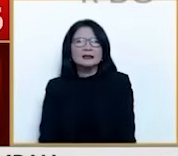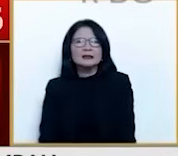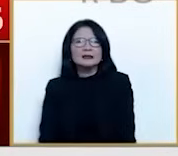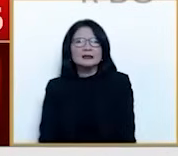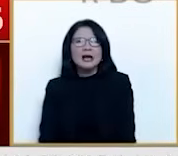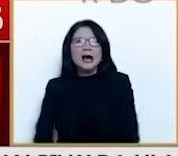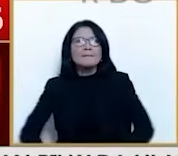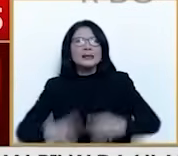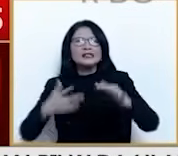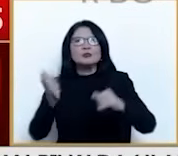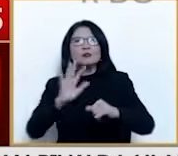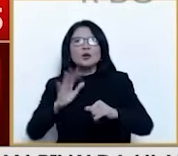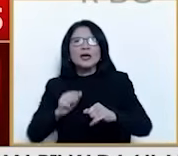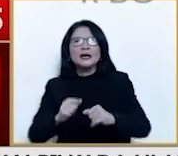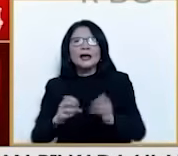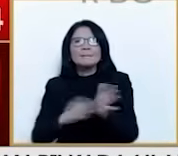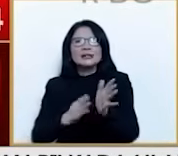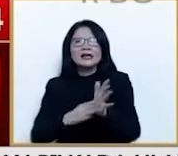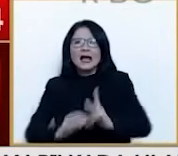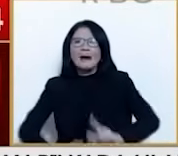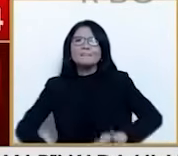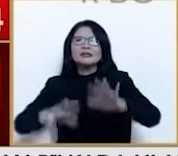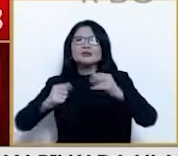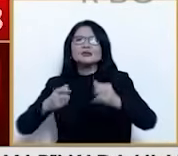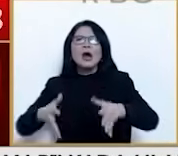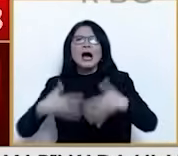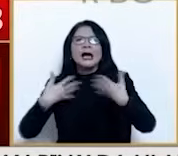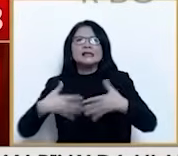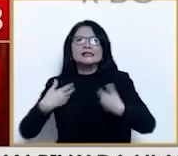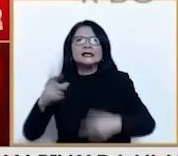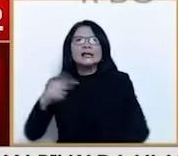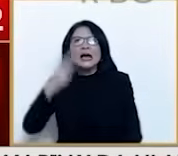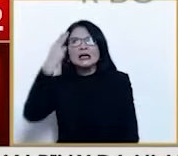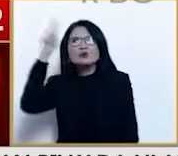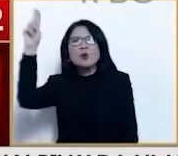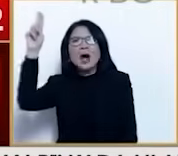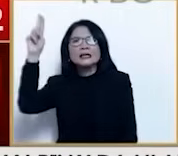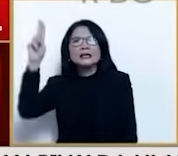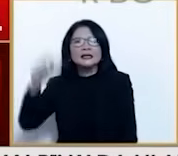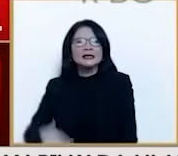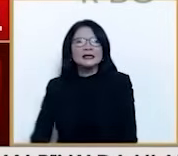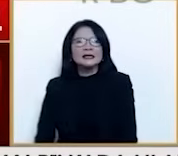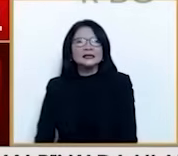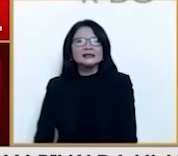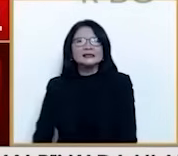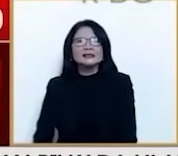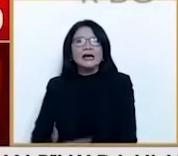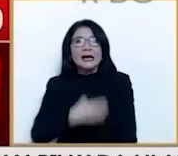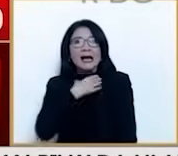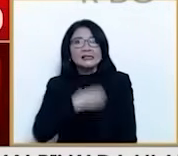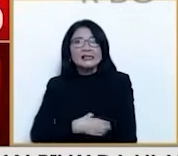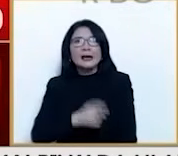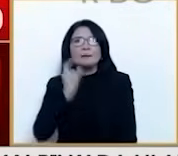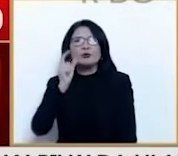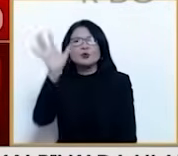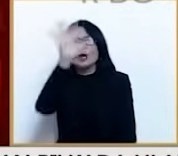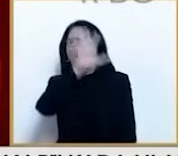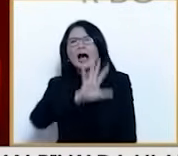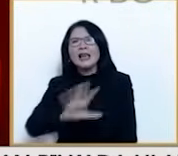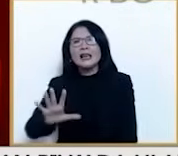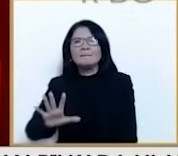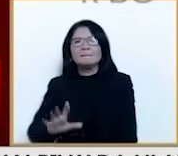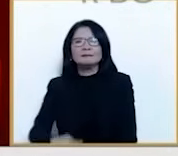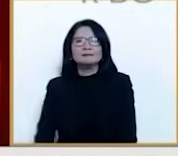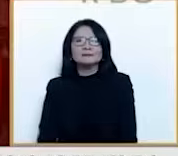musibah, tapi mari kita menganggap banjir itu adalah rezeki dari Tuhan, sehingga sikap alam terhadap kita kepada alam akan menentukan hasilnya.